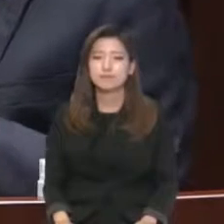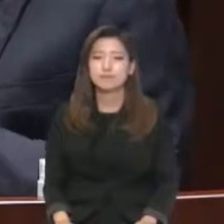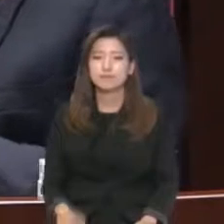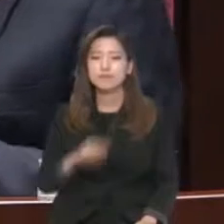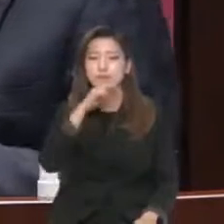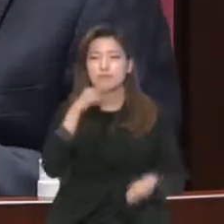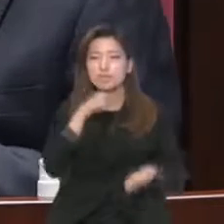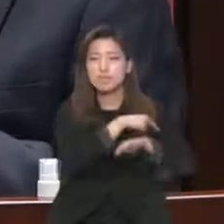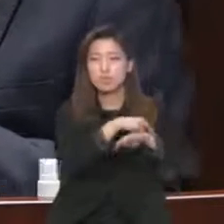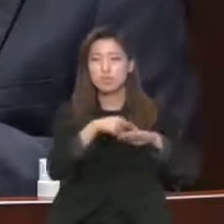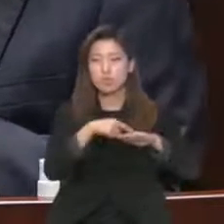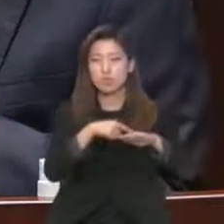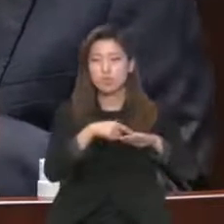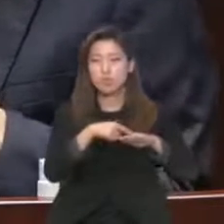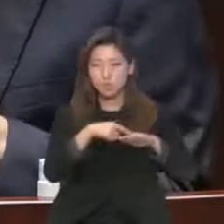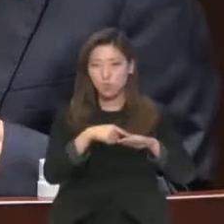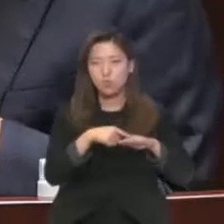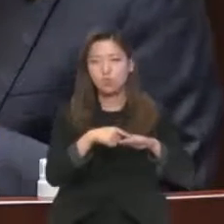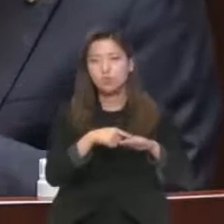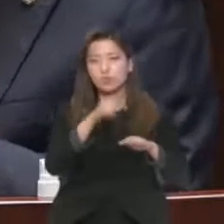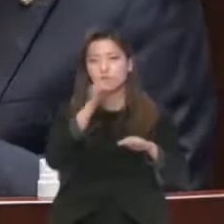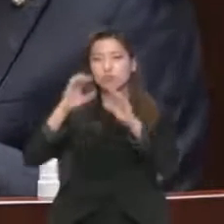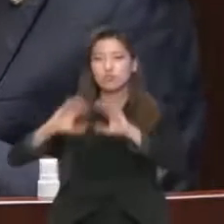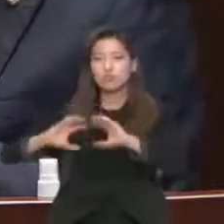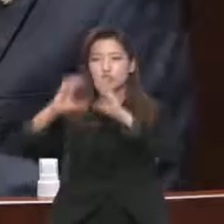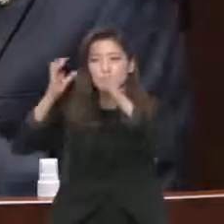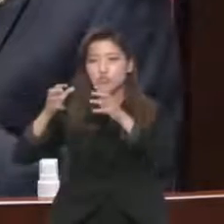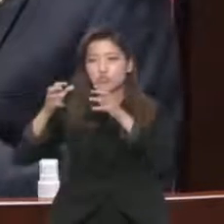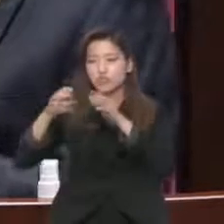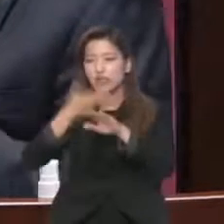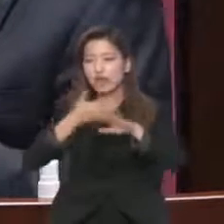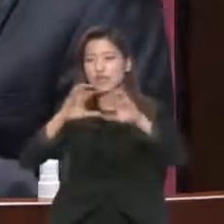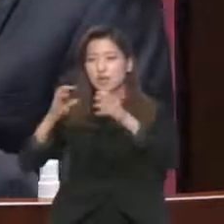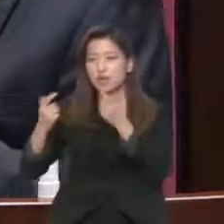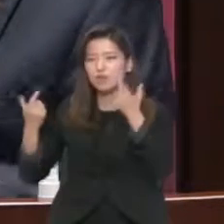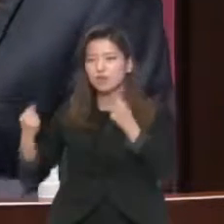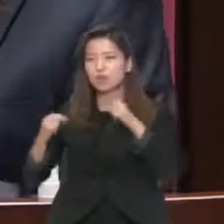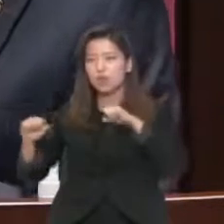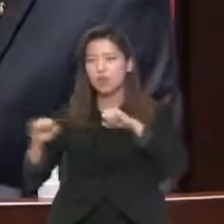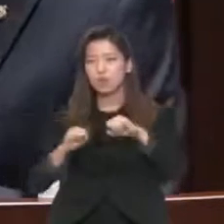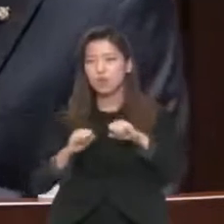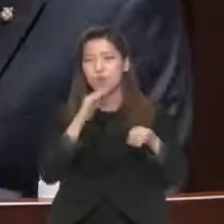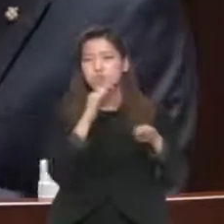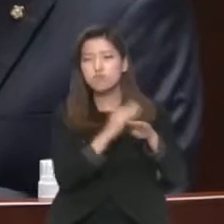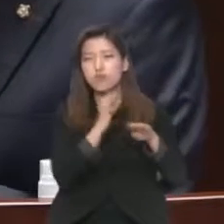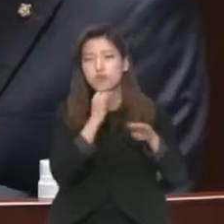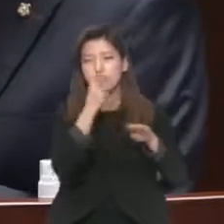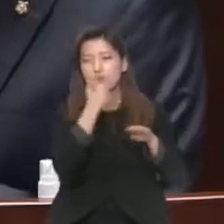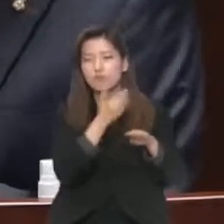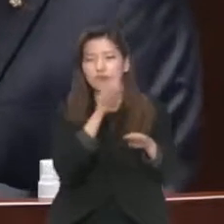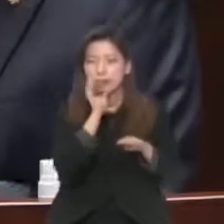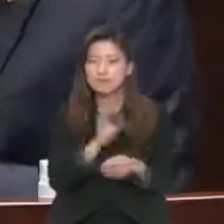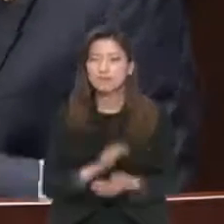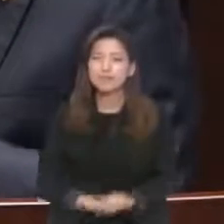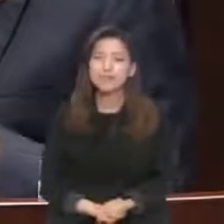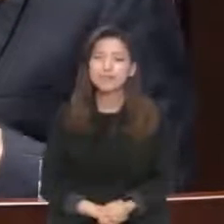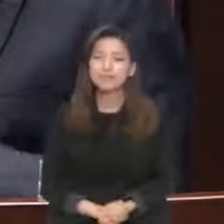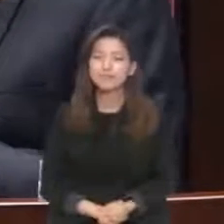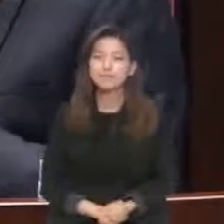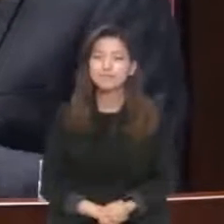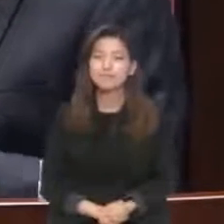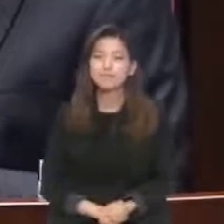민족적인 특수성과 제가 생각하는 국제적 보편성이 적절히 조화되는 새로운 업데이트된 버전이 나오기를 기대합니다. 이럴